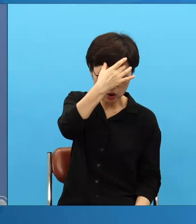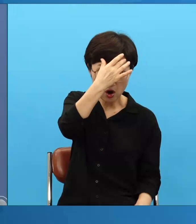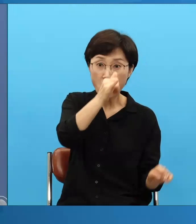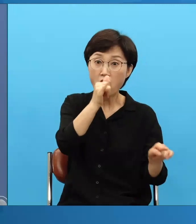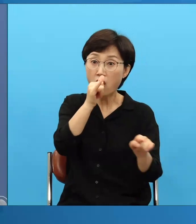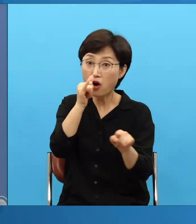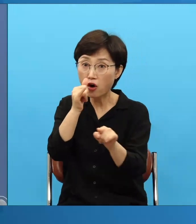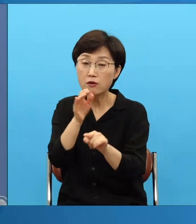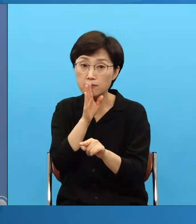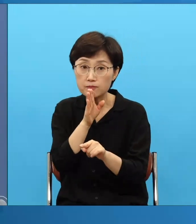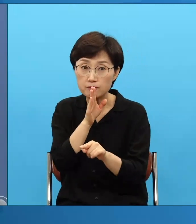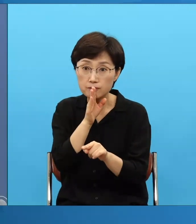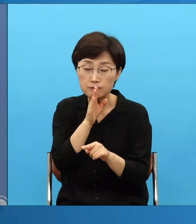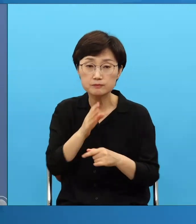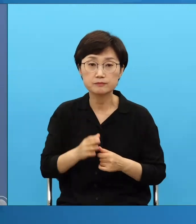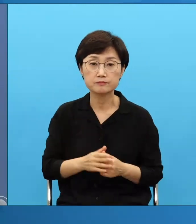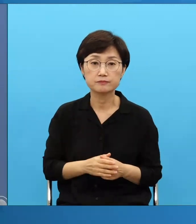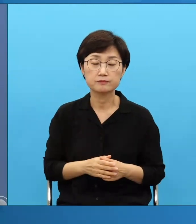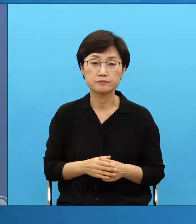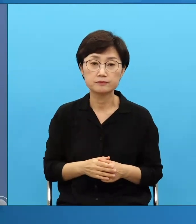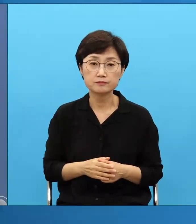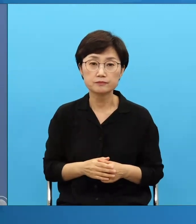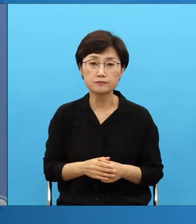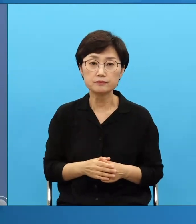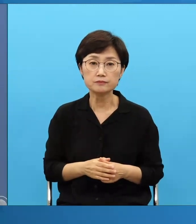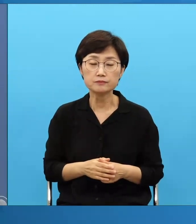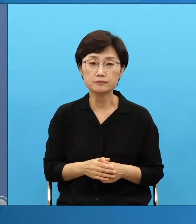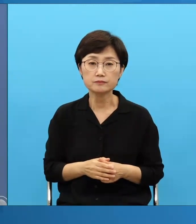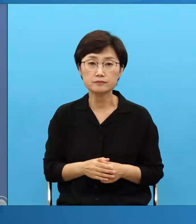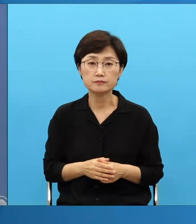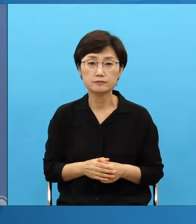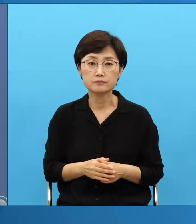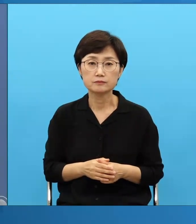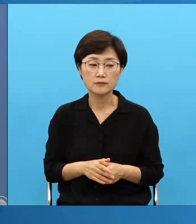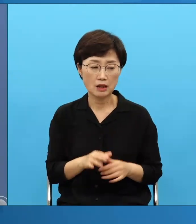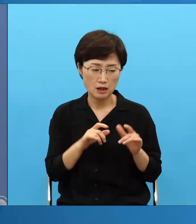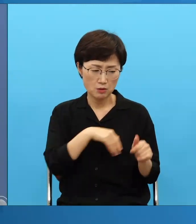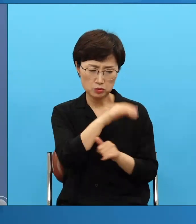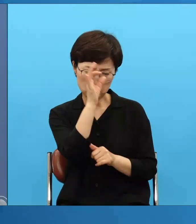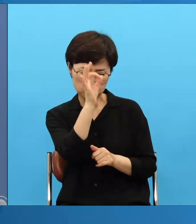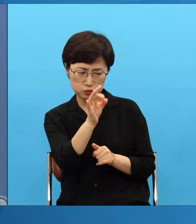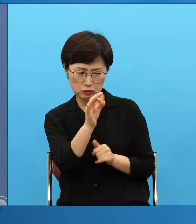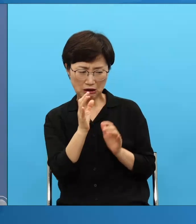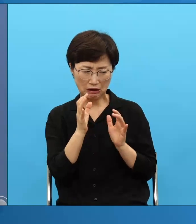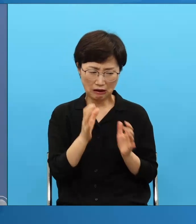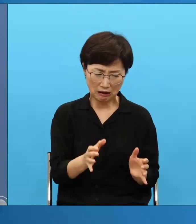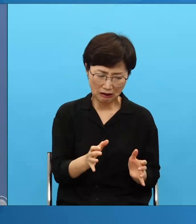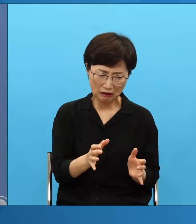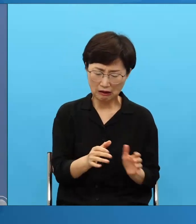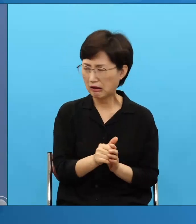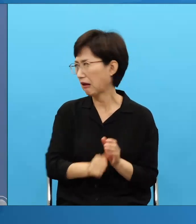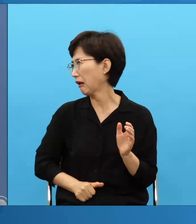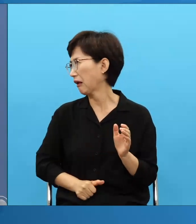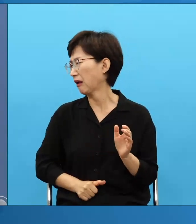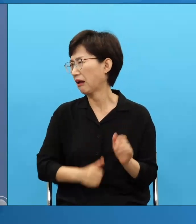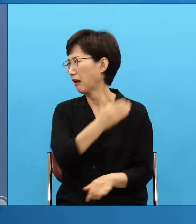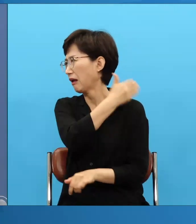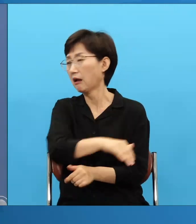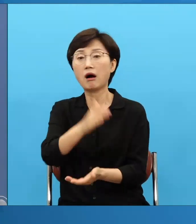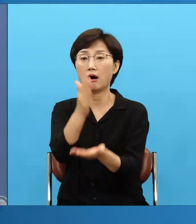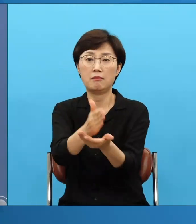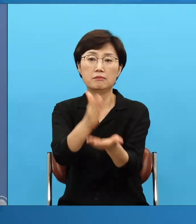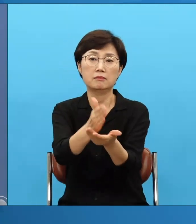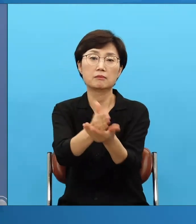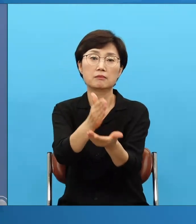you live your life, you're going to meet with a church or people that goes through trials or tests. 속지 마시고 낙심하지 마세요. But do not be deceived. Do